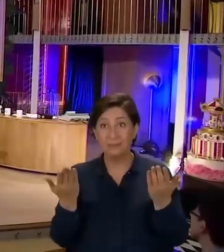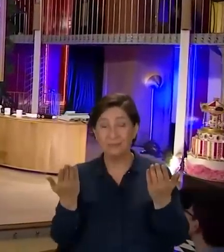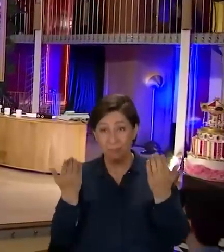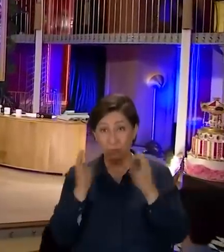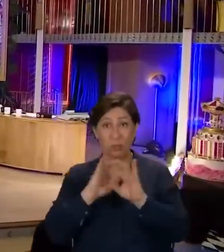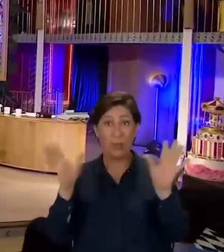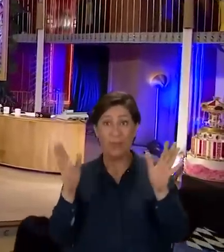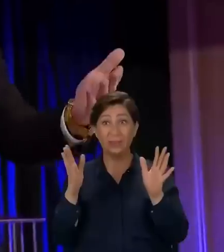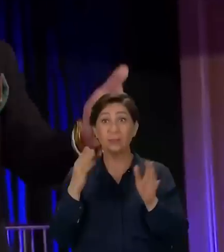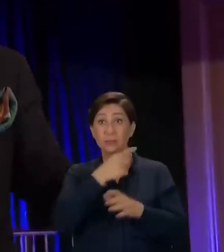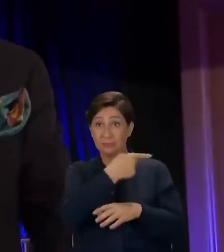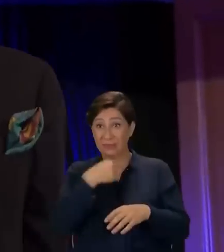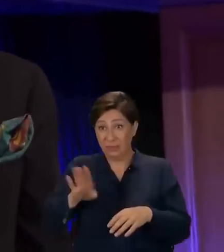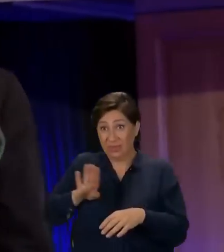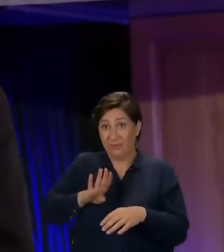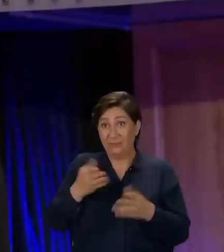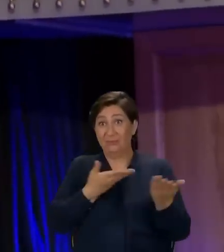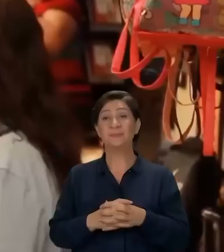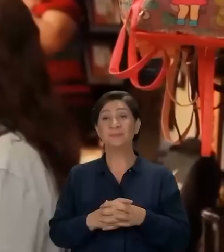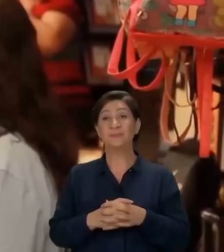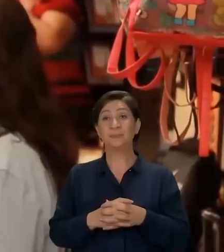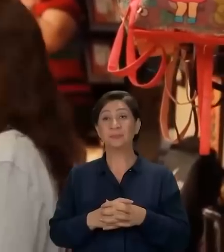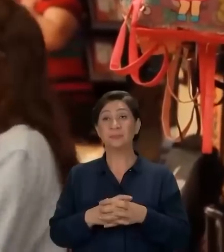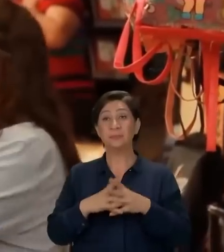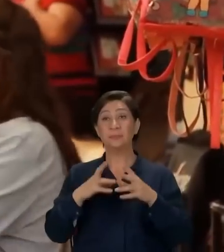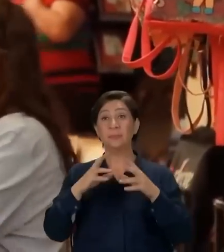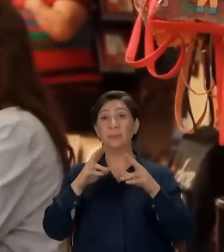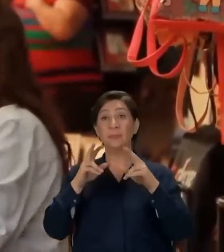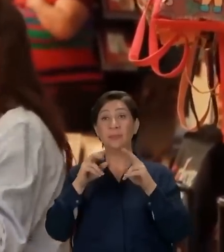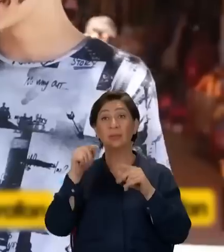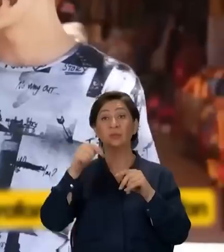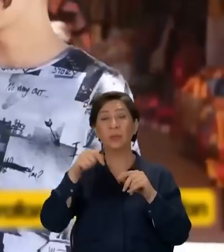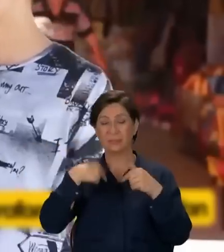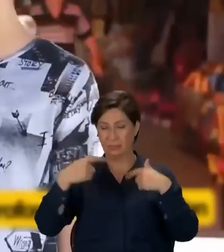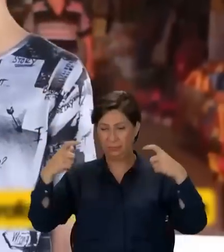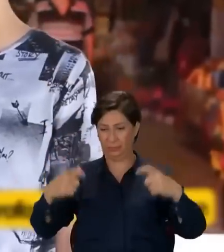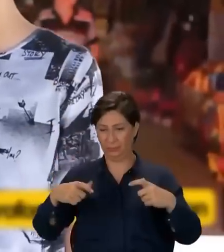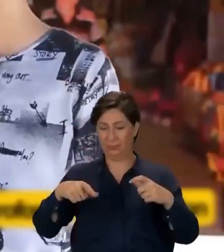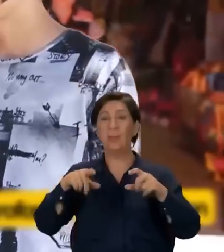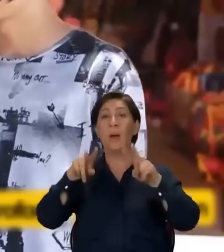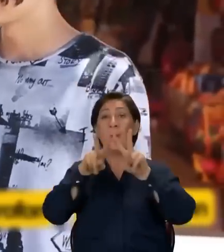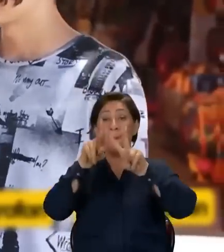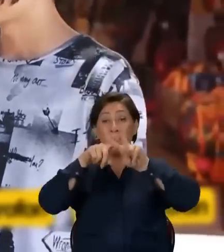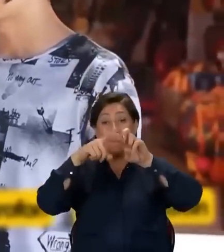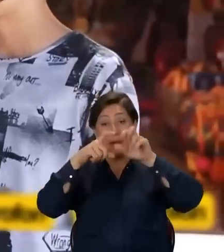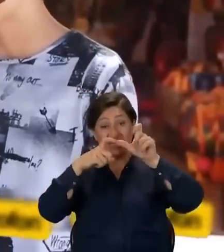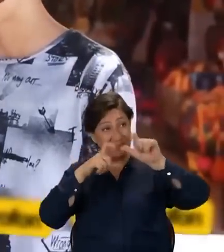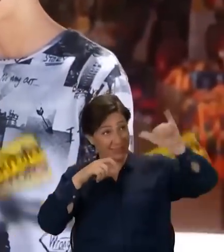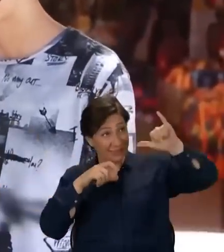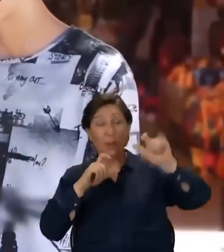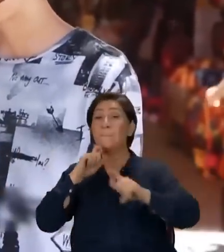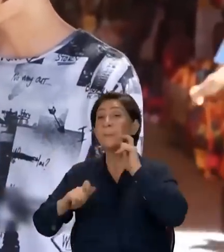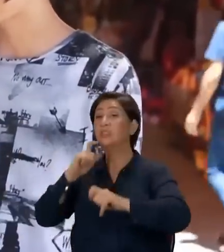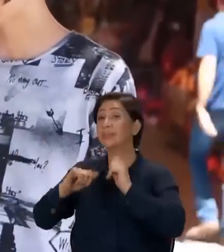Ha? Mükemmel. Bunlar bizim çocuklarımız ya. Görelim. Bilmiyorum. İsmi çok karizmatik. Şu an bizim bulunduğumuz yere Mars mı